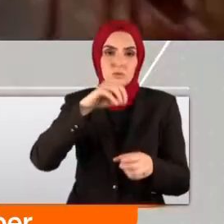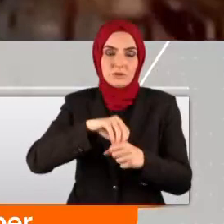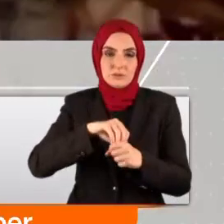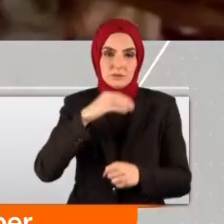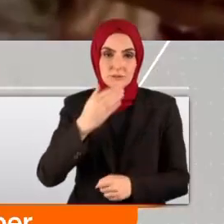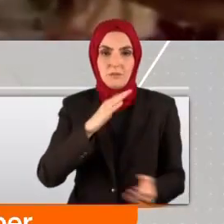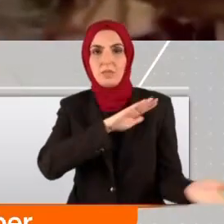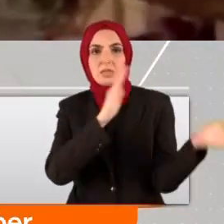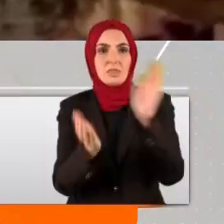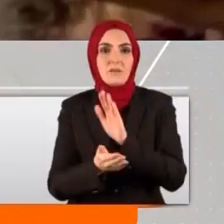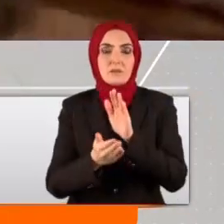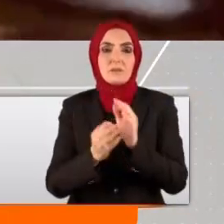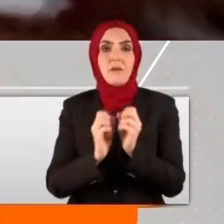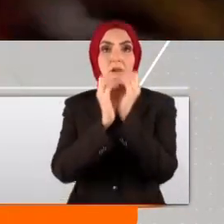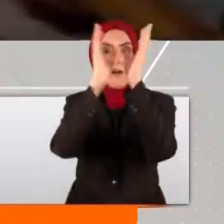devrilen ağaçlar.